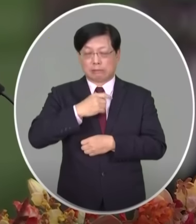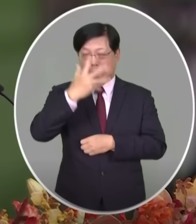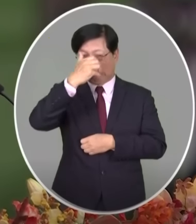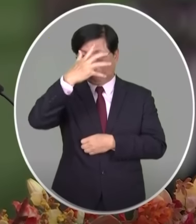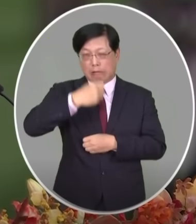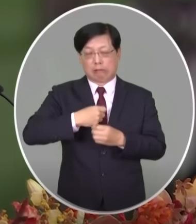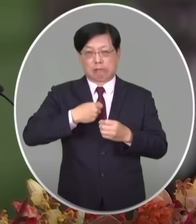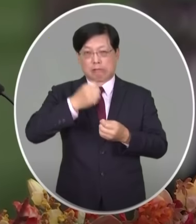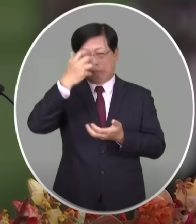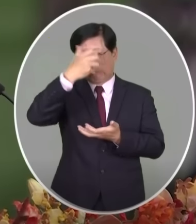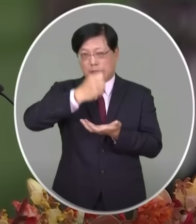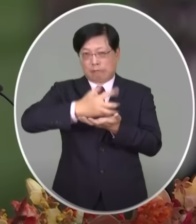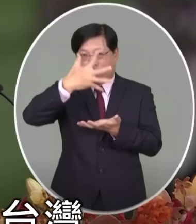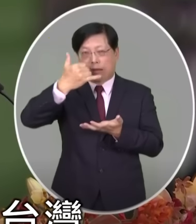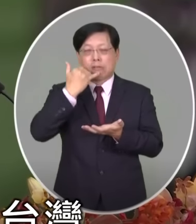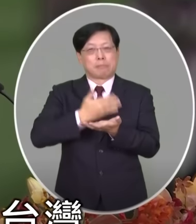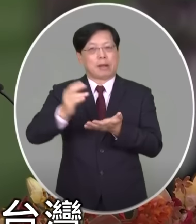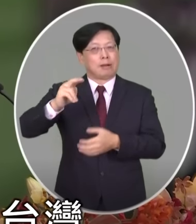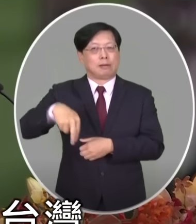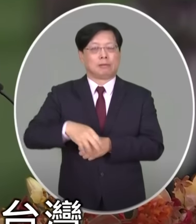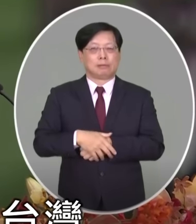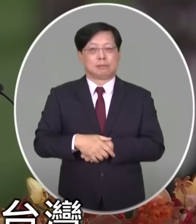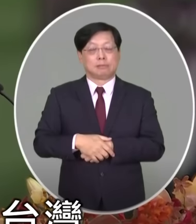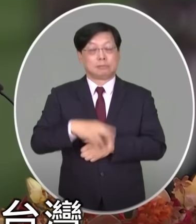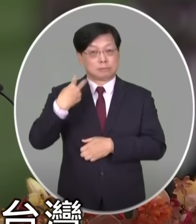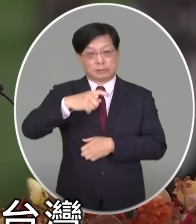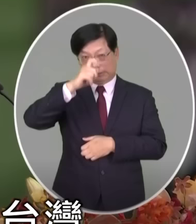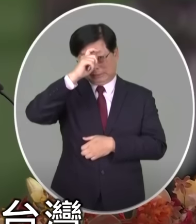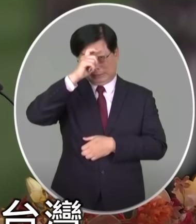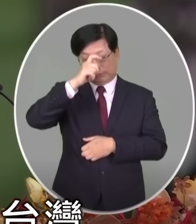建筑的问题。我们也期待一个